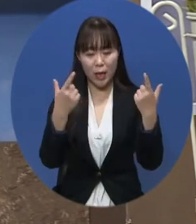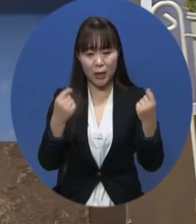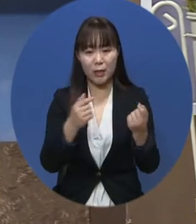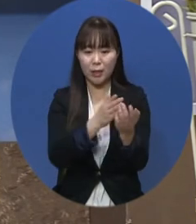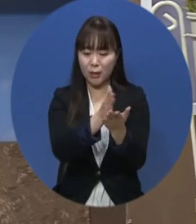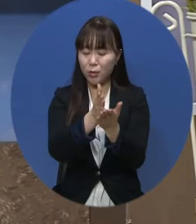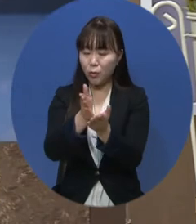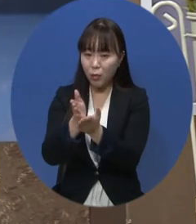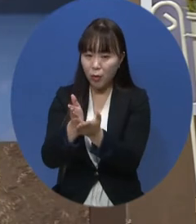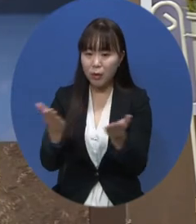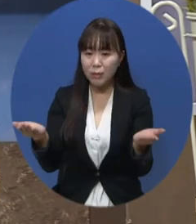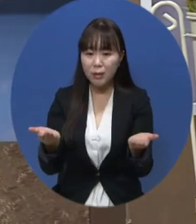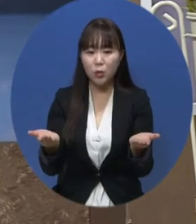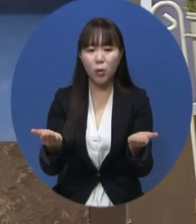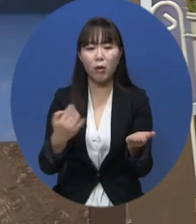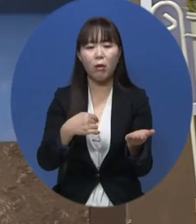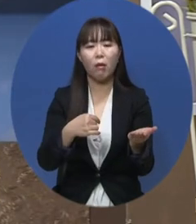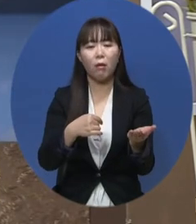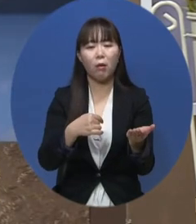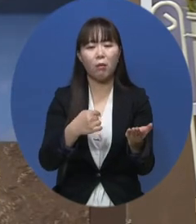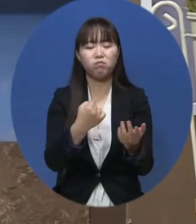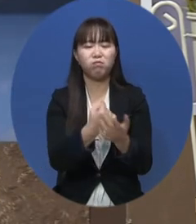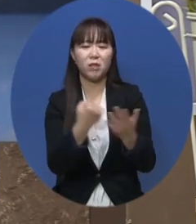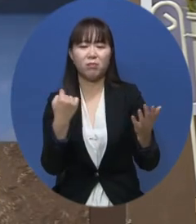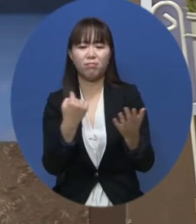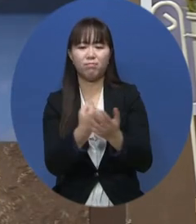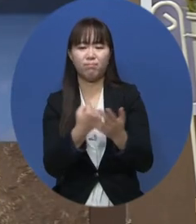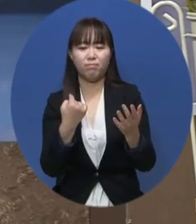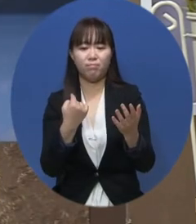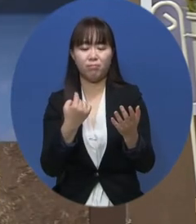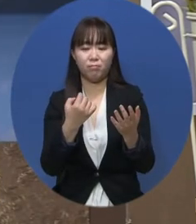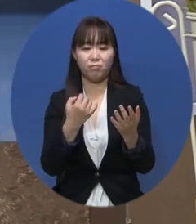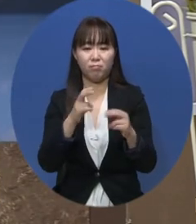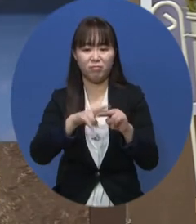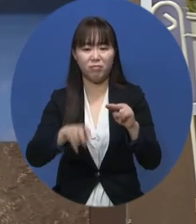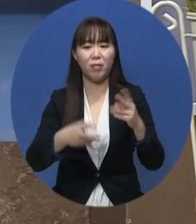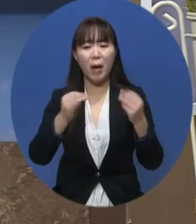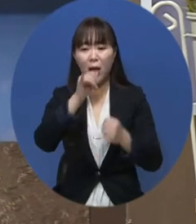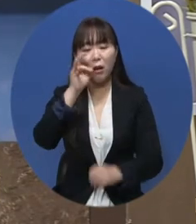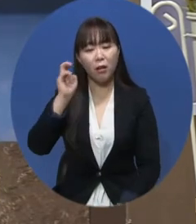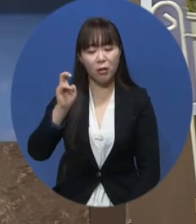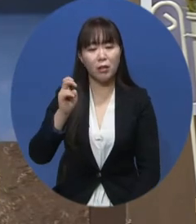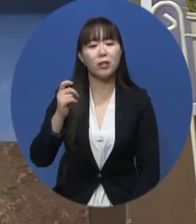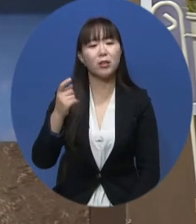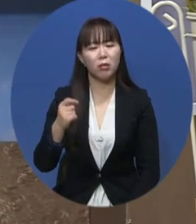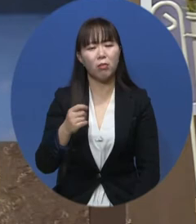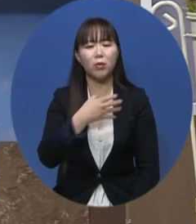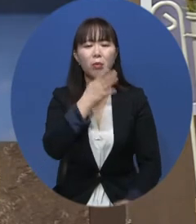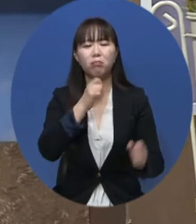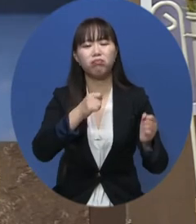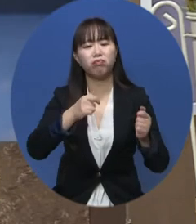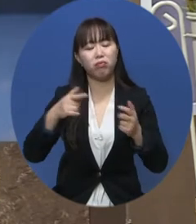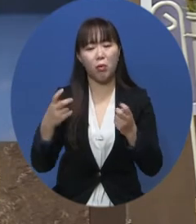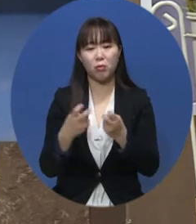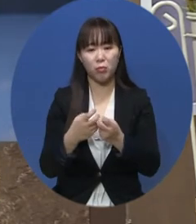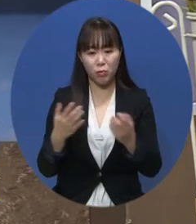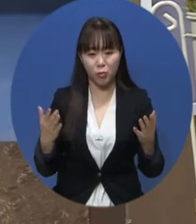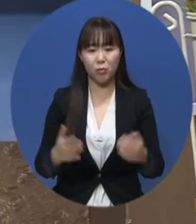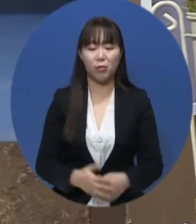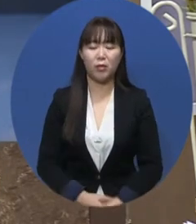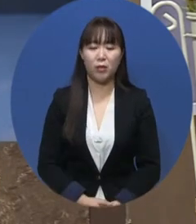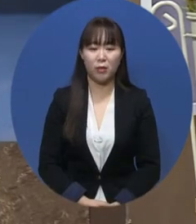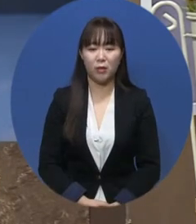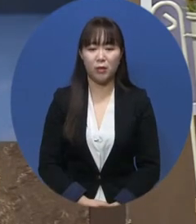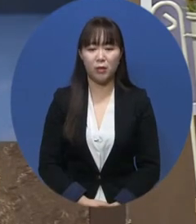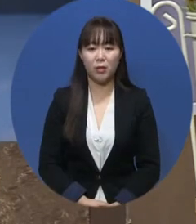이런 직종에서 계속해서 이탈이 생길 수밖에 없잖아요. 네. 그러면 말씀하신 것처럼 계속 고령화가 될 수밖에 없고